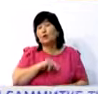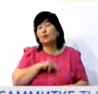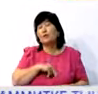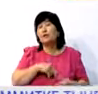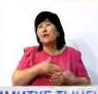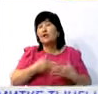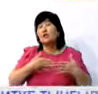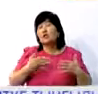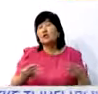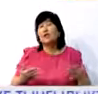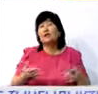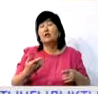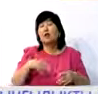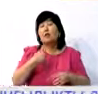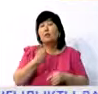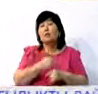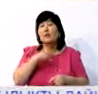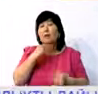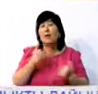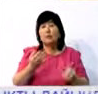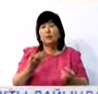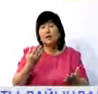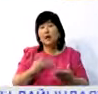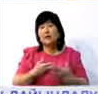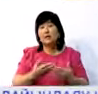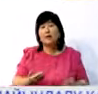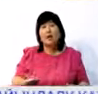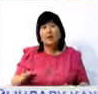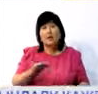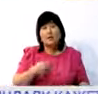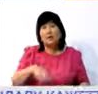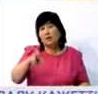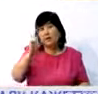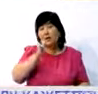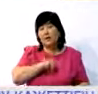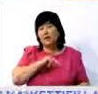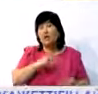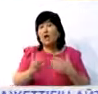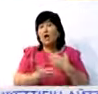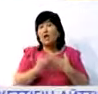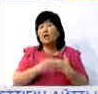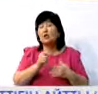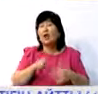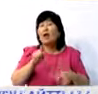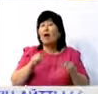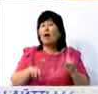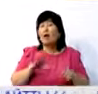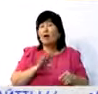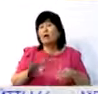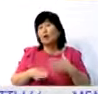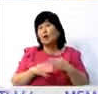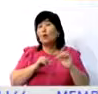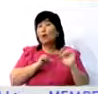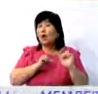ширататындығын біз баса мән беруіміз керек. Яғни біз мемлекеттік қызметшіні жазалаушымыз арасында қолдап,